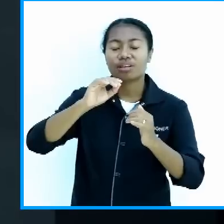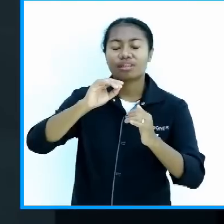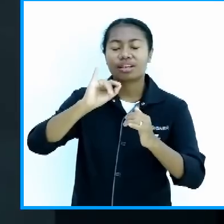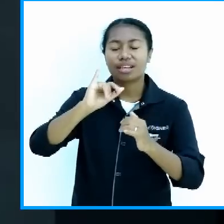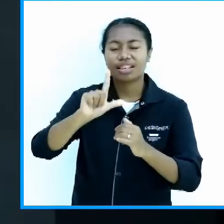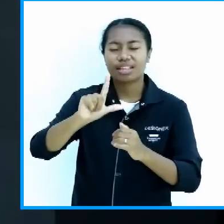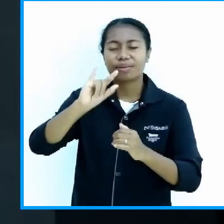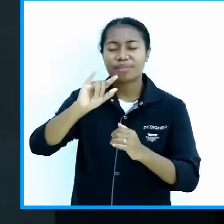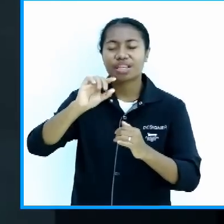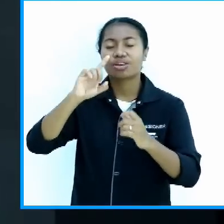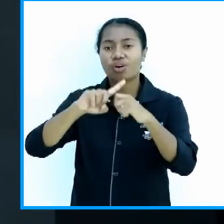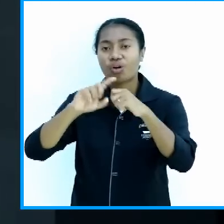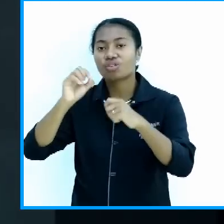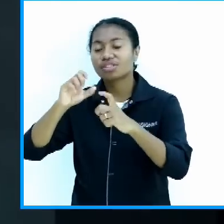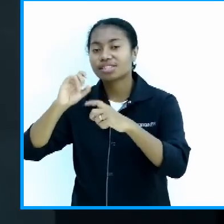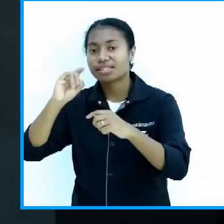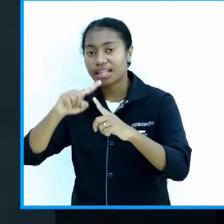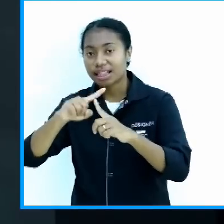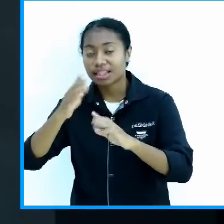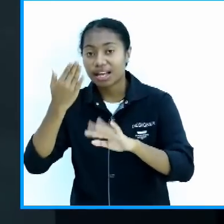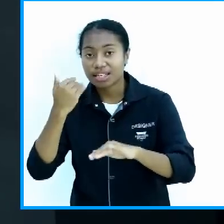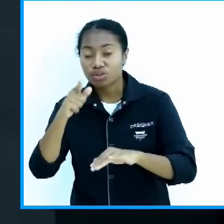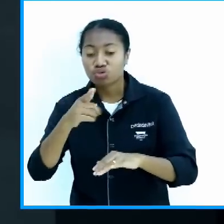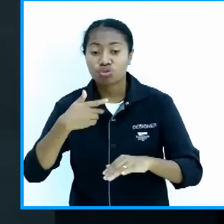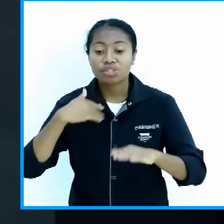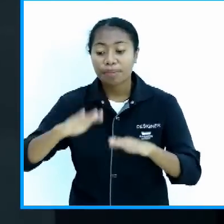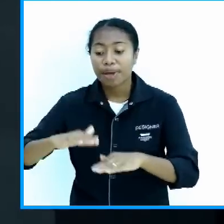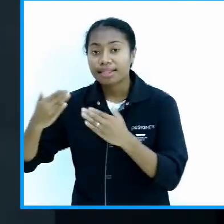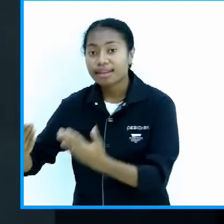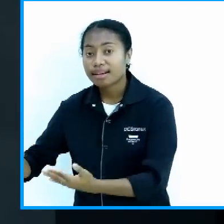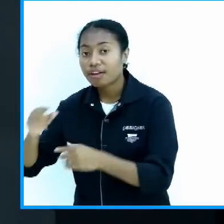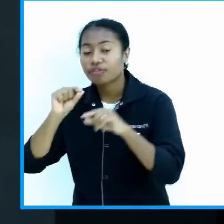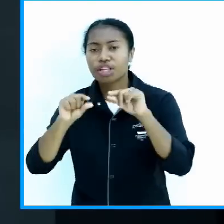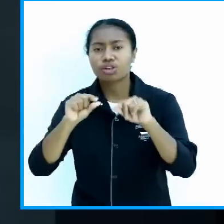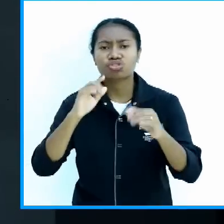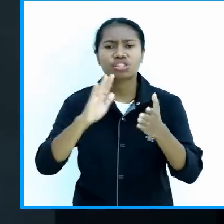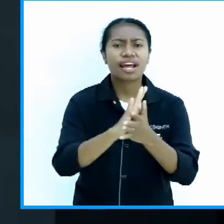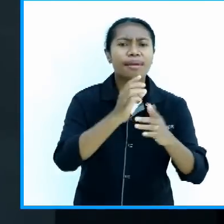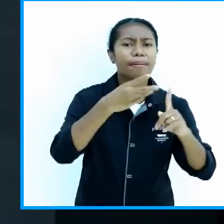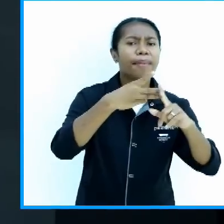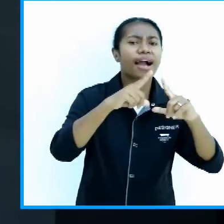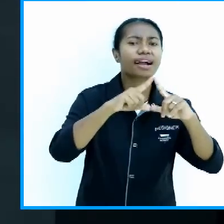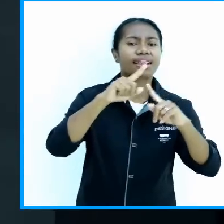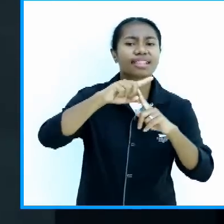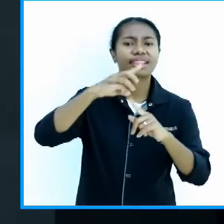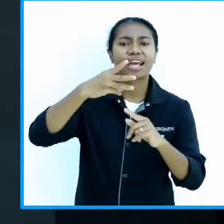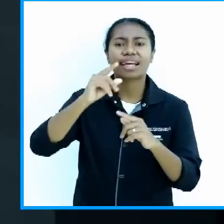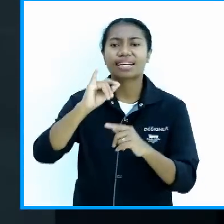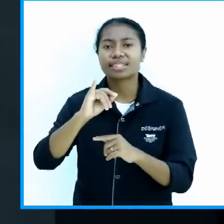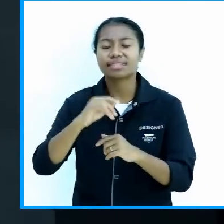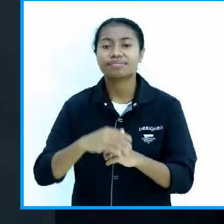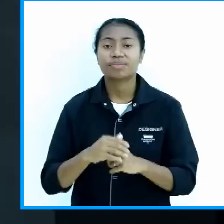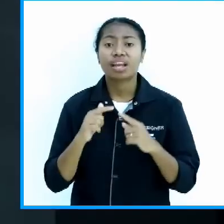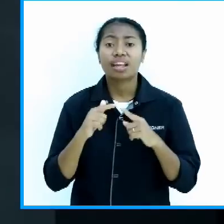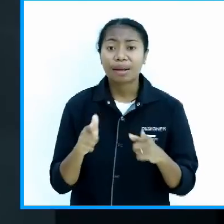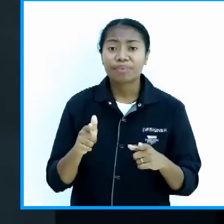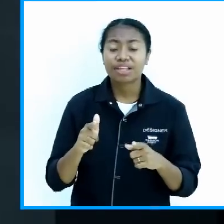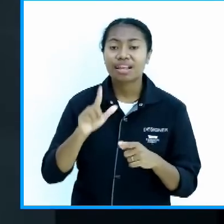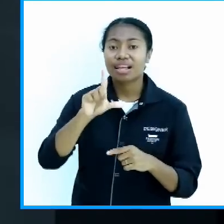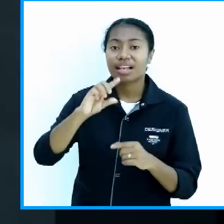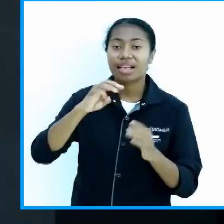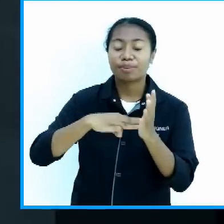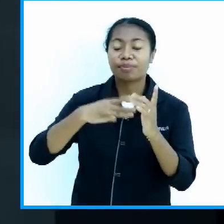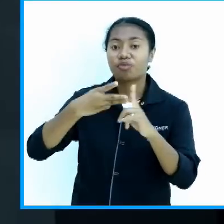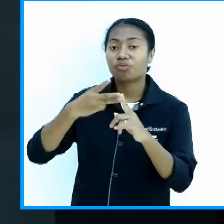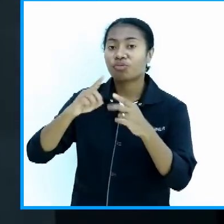itu yang akan menyelesaikan tugas untuk mematikan virus atau bakteri. Tapi uniknya dari limfosit adalah limfosit B dan limfosit T itu punya